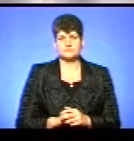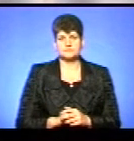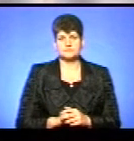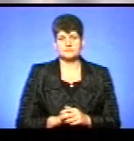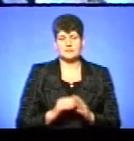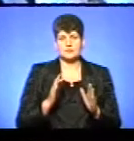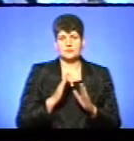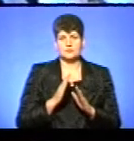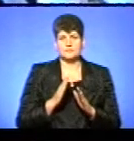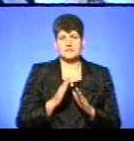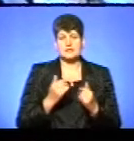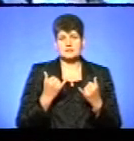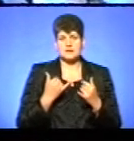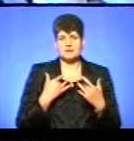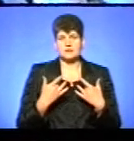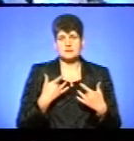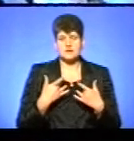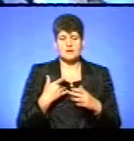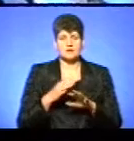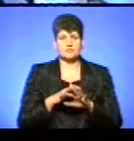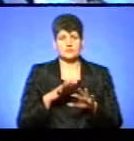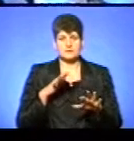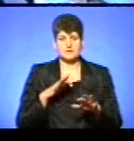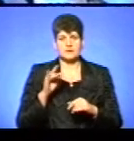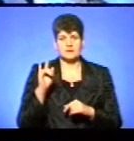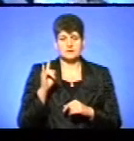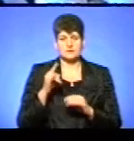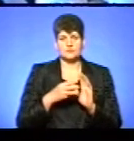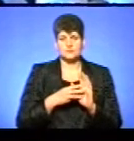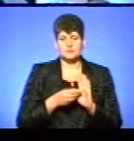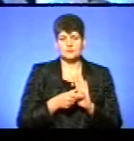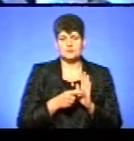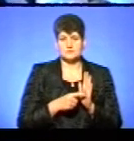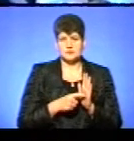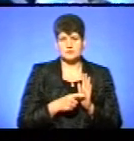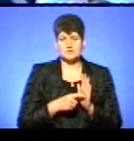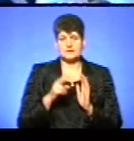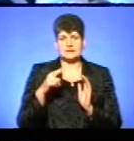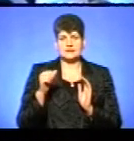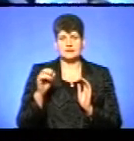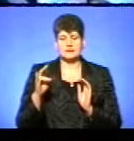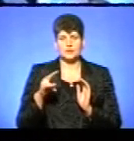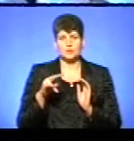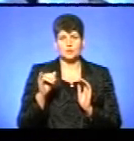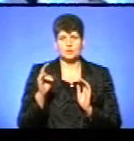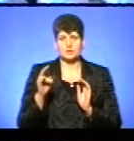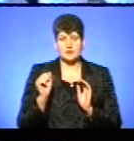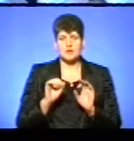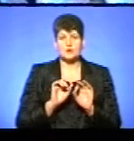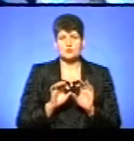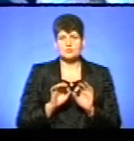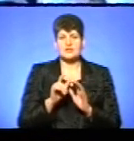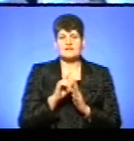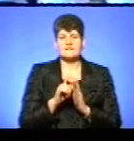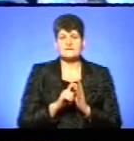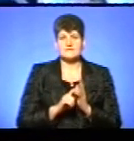долю України. Зараз на сцені актового залу учень 8-го Б-класу Даниленко Лука розповідає